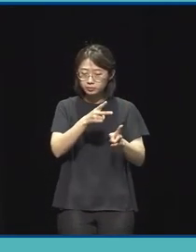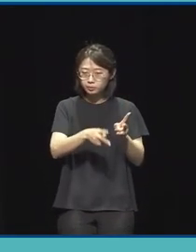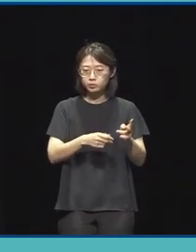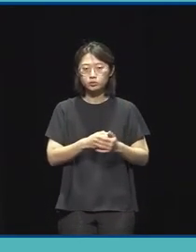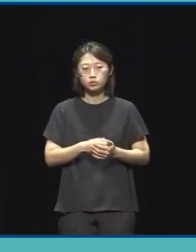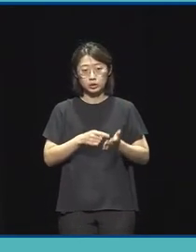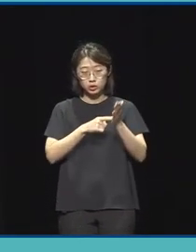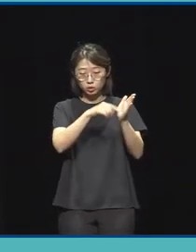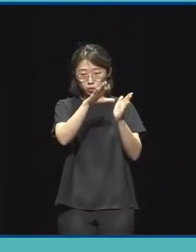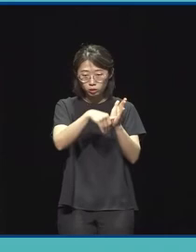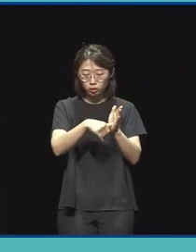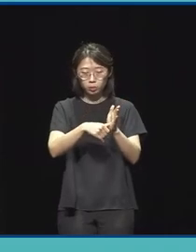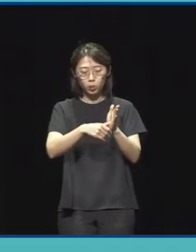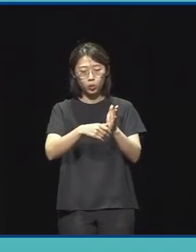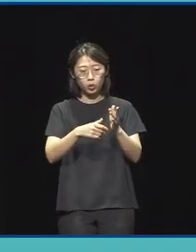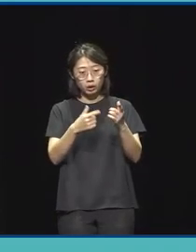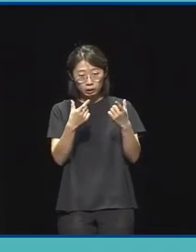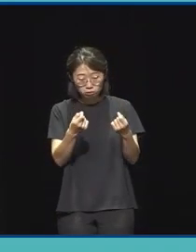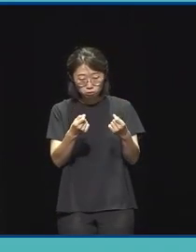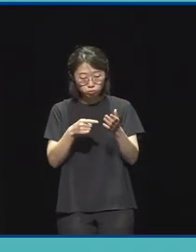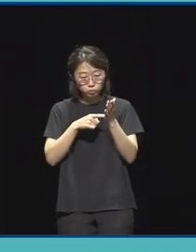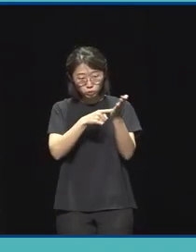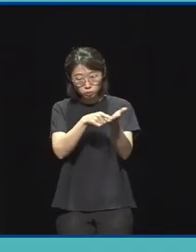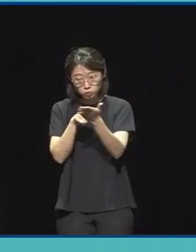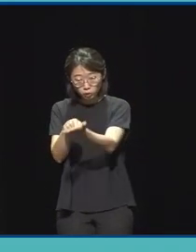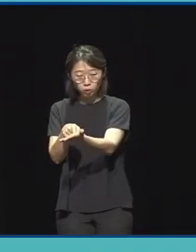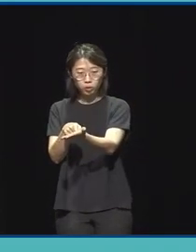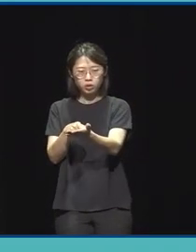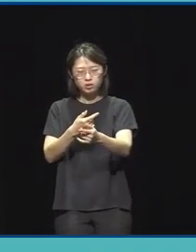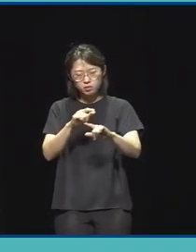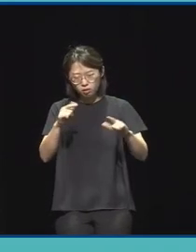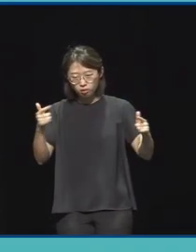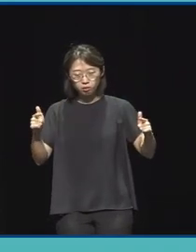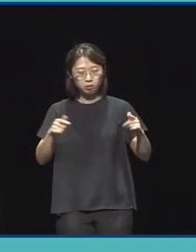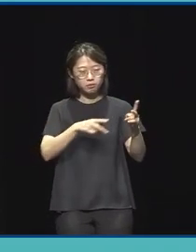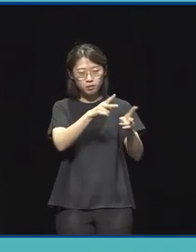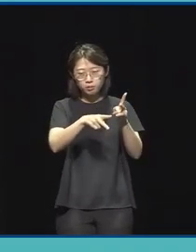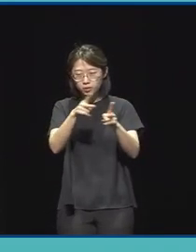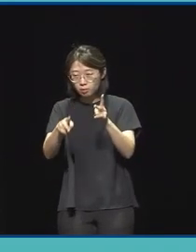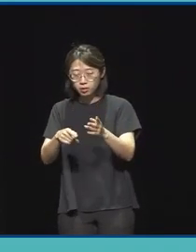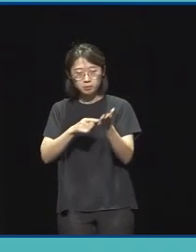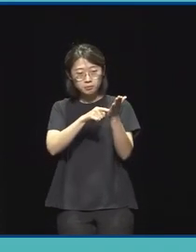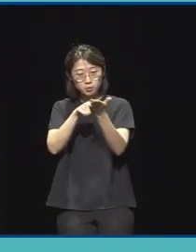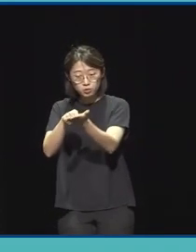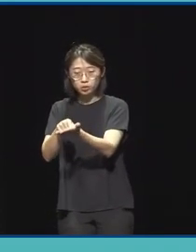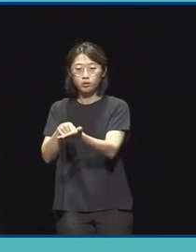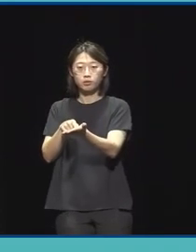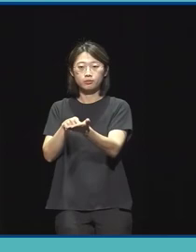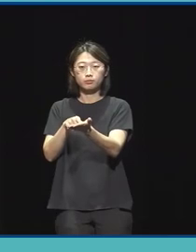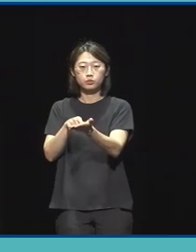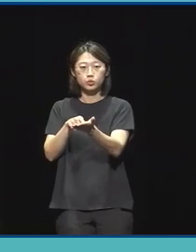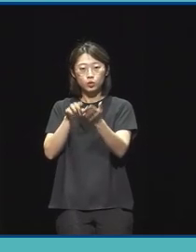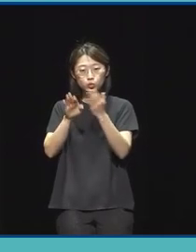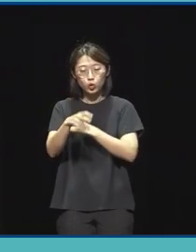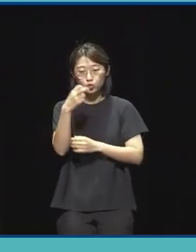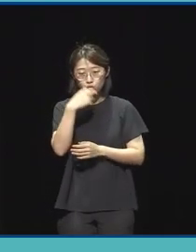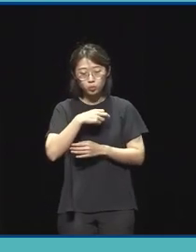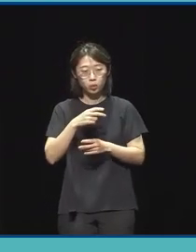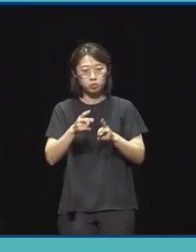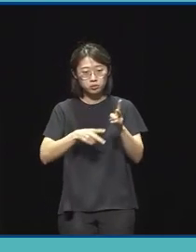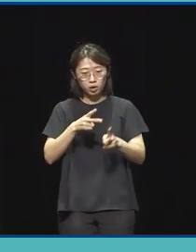주체가 동일하거나 유사한 내용의 사업을 여러 지원 사업에 복수로 신청해서 중국